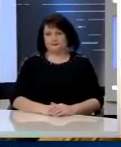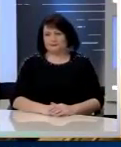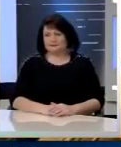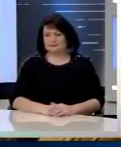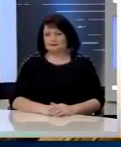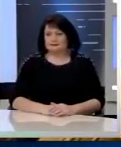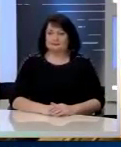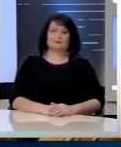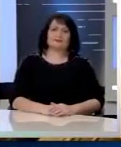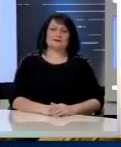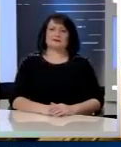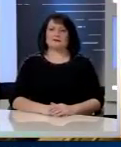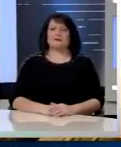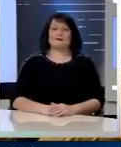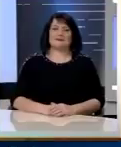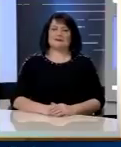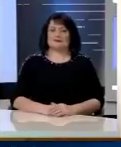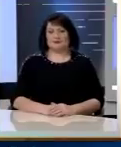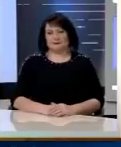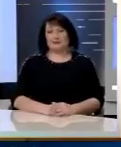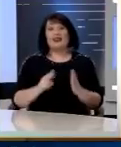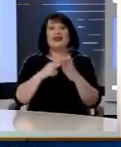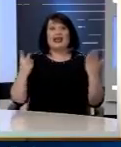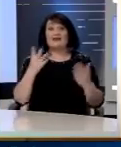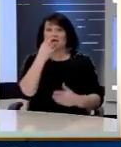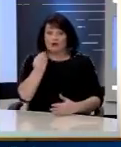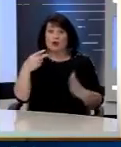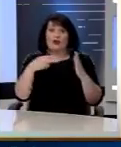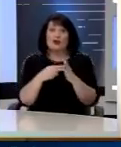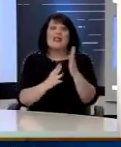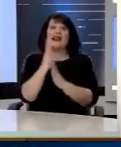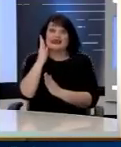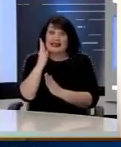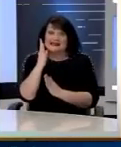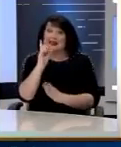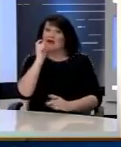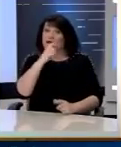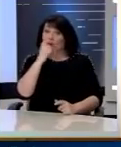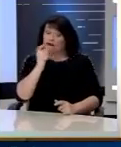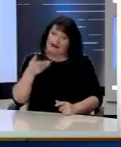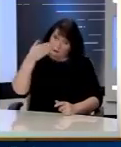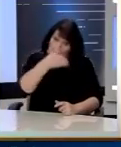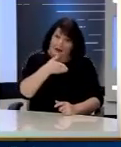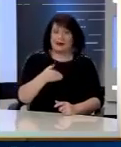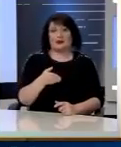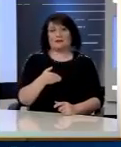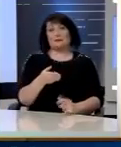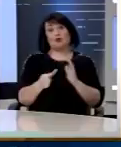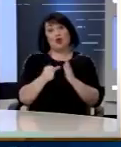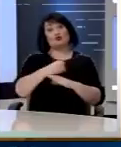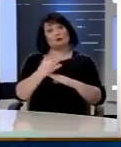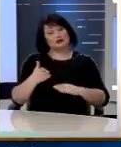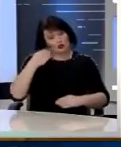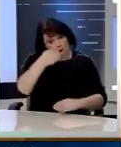17 Φεβρουαρίου 2014. Παρακαλώ, περιμένετε να ακούσετε.